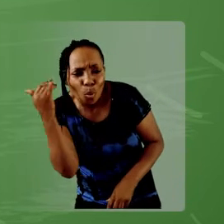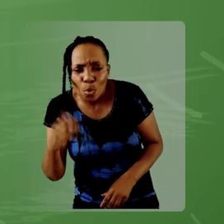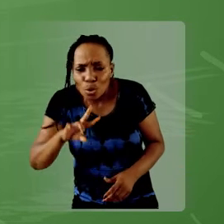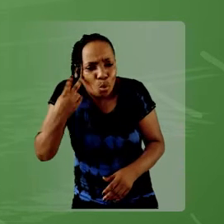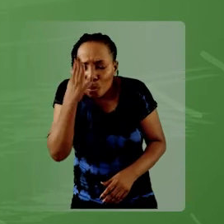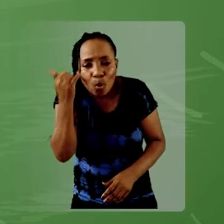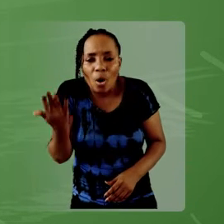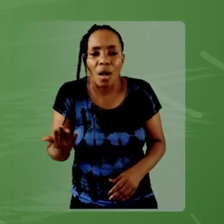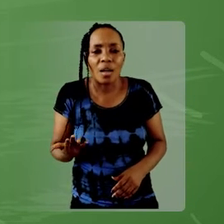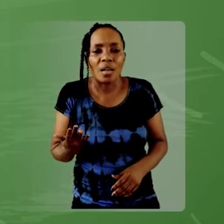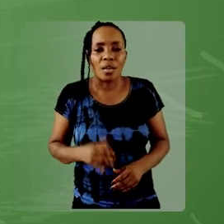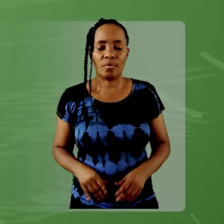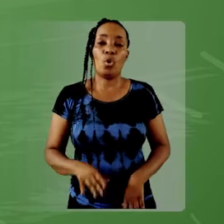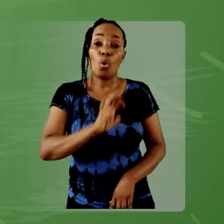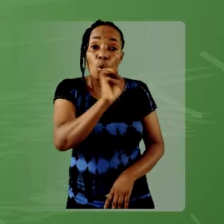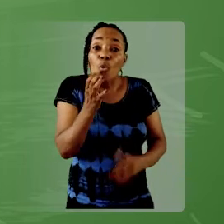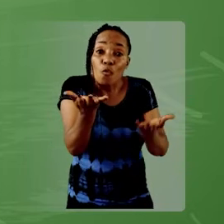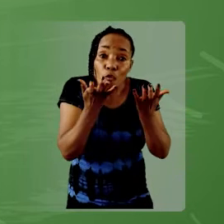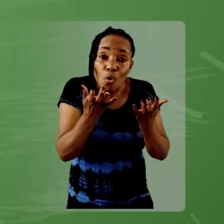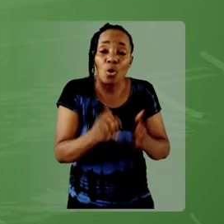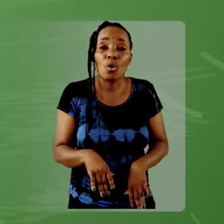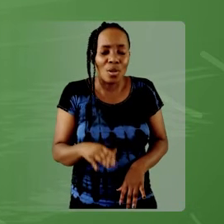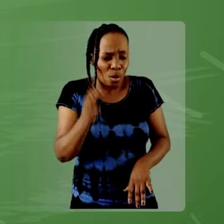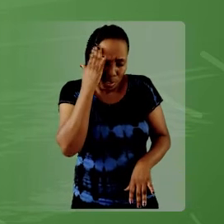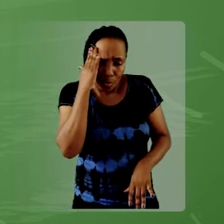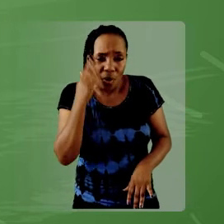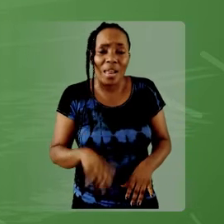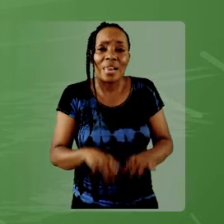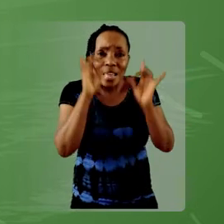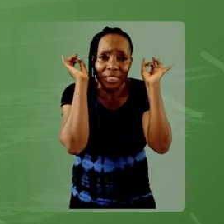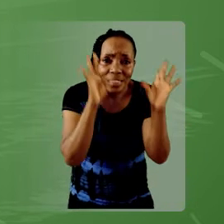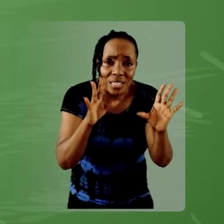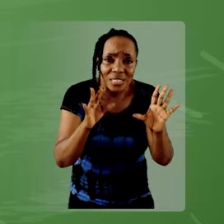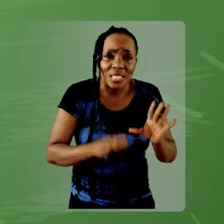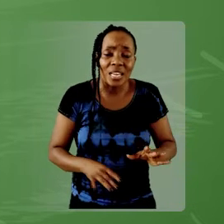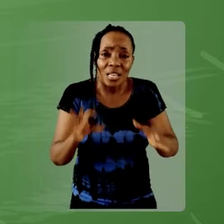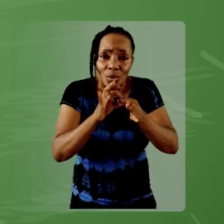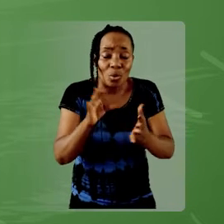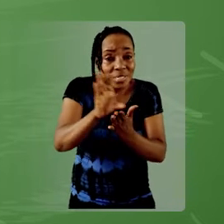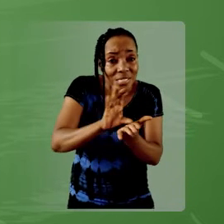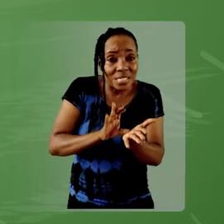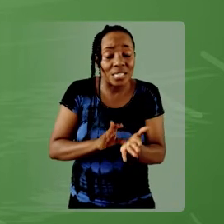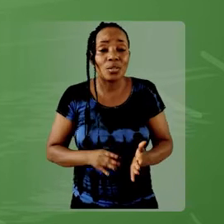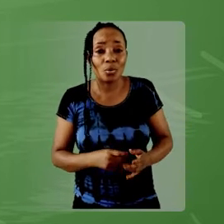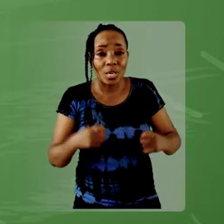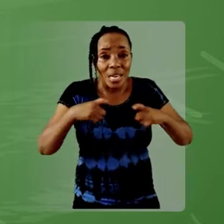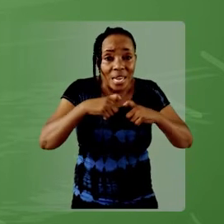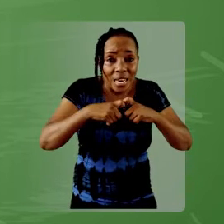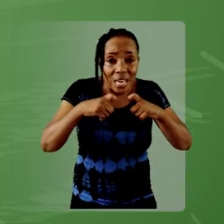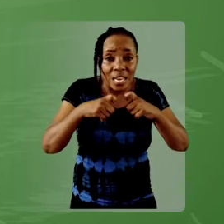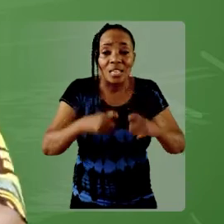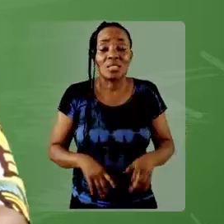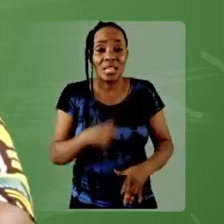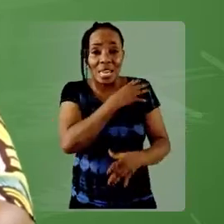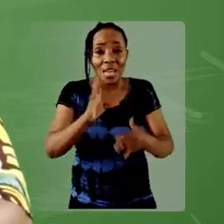provoqué cet accident. Ils veulent connaître les dangers liés au circuit électrique et leurs